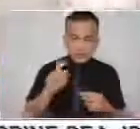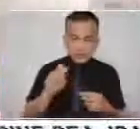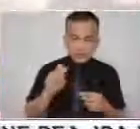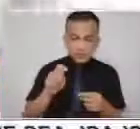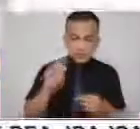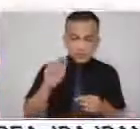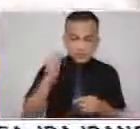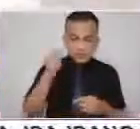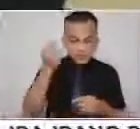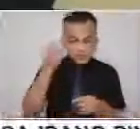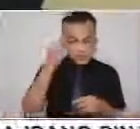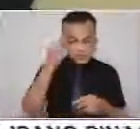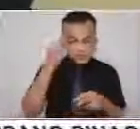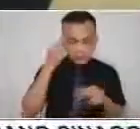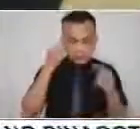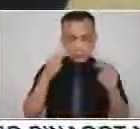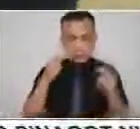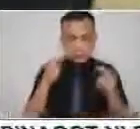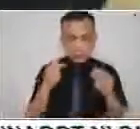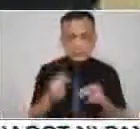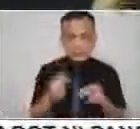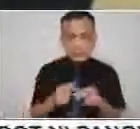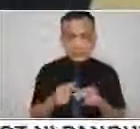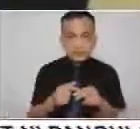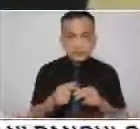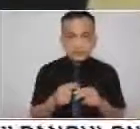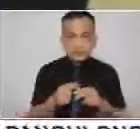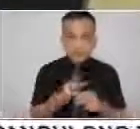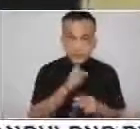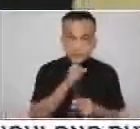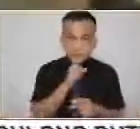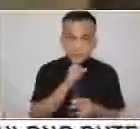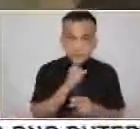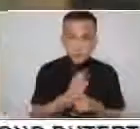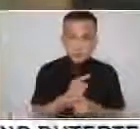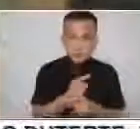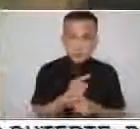ang ating mga Pilipino, diba? Kenneth Pasyente, para sa Bayan.